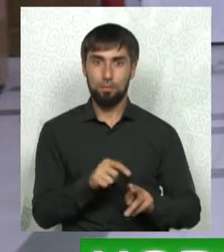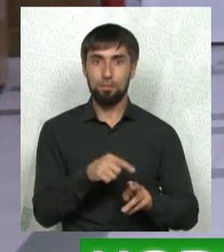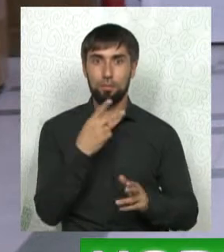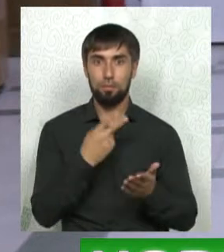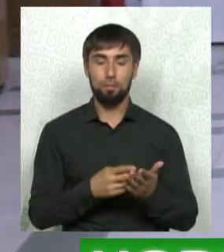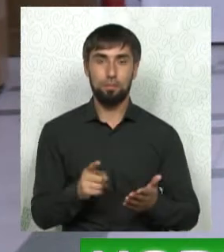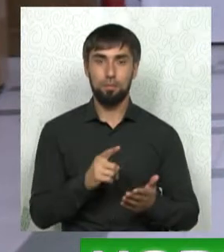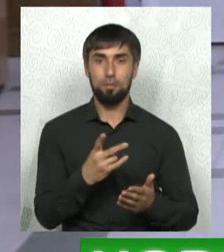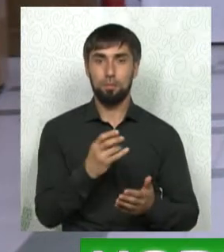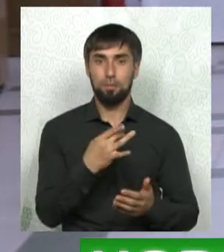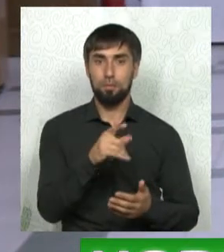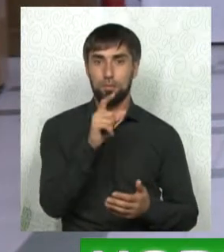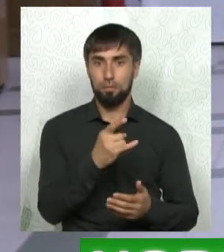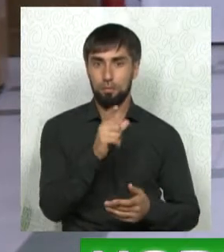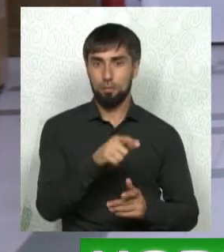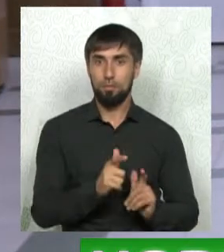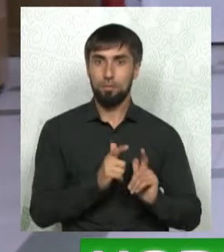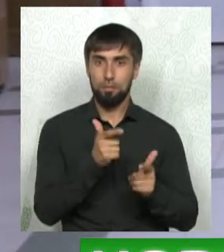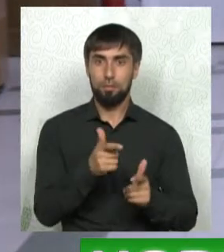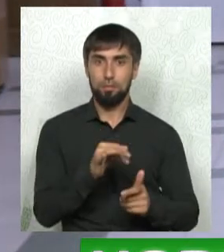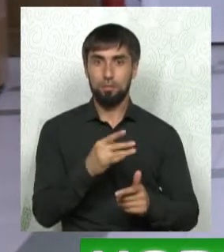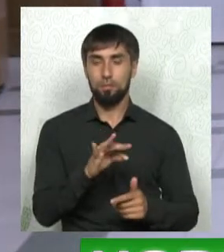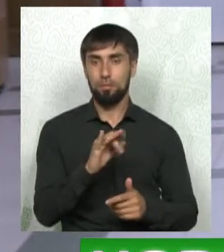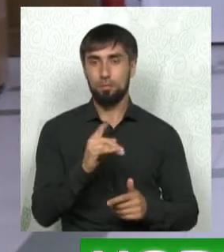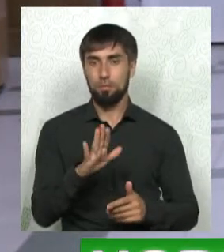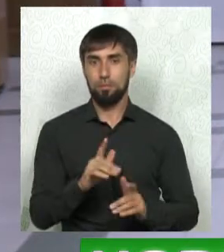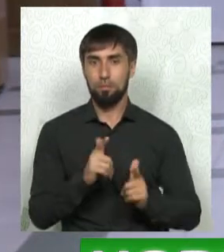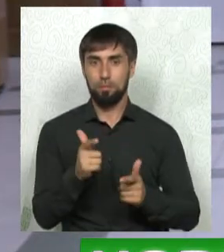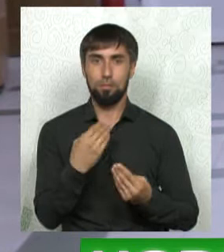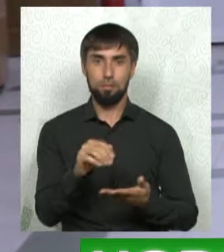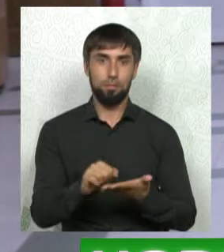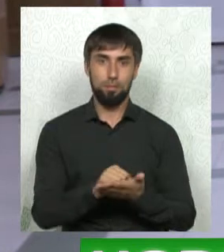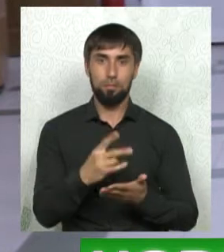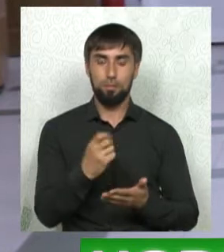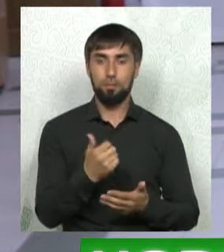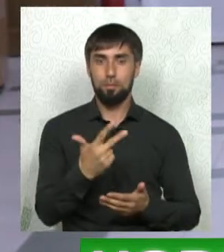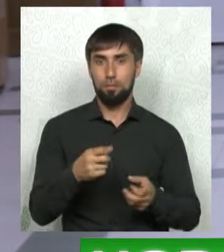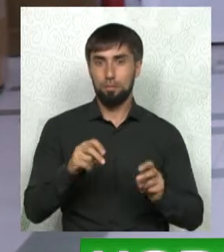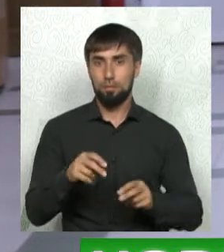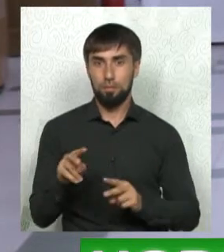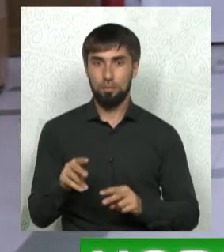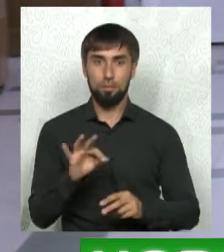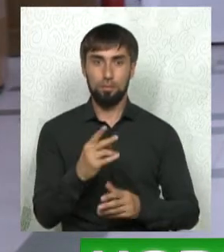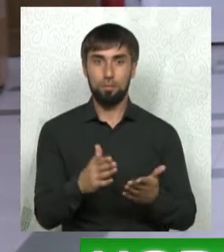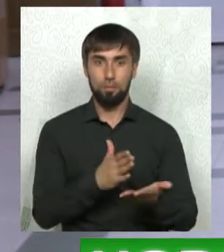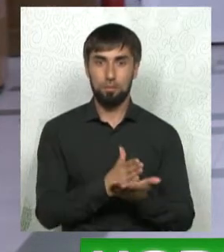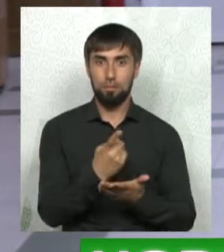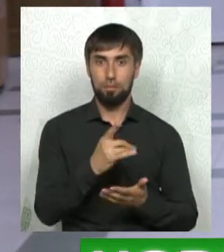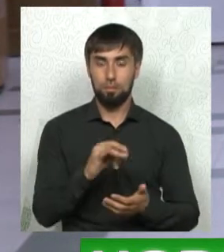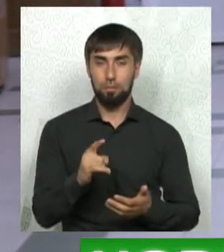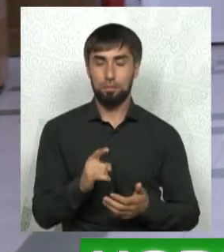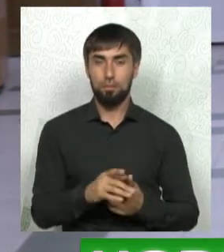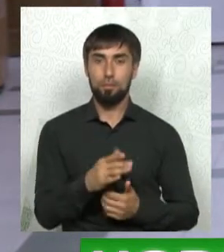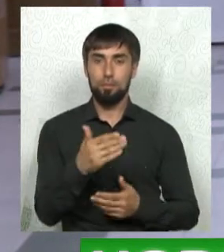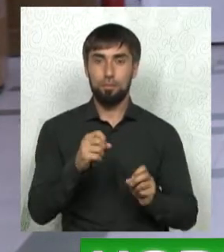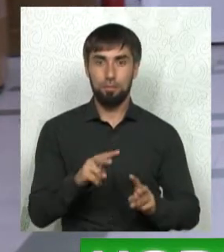что некий ребенок поступил, ну, условно, Иванов, поступил, сдал документы на 3 специальности. И если он проходит на одну из